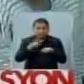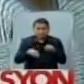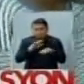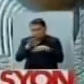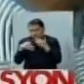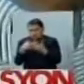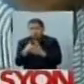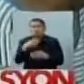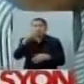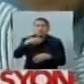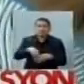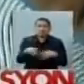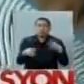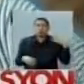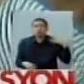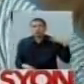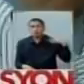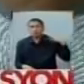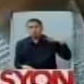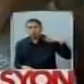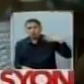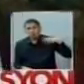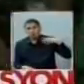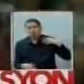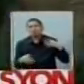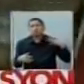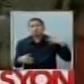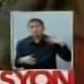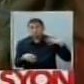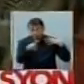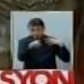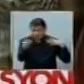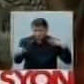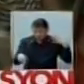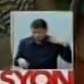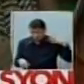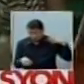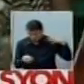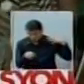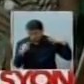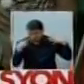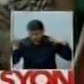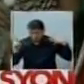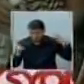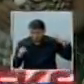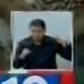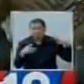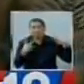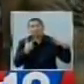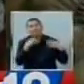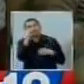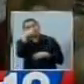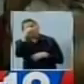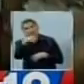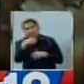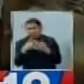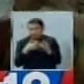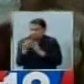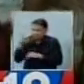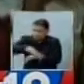mga kababayan natin na naghihintay. So maghihintay po kayo hanggang makaboto. Opo, kahit nabuting kayo na alas 6 ng gabi.